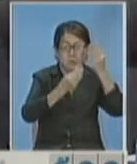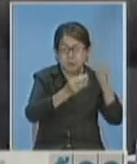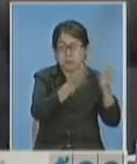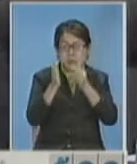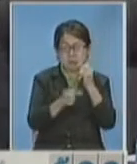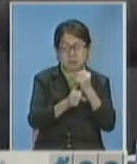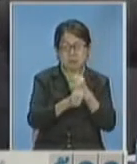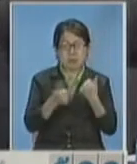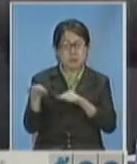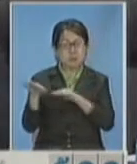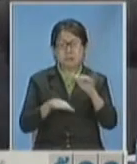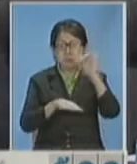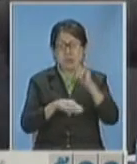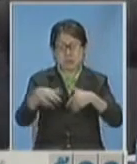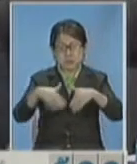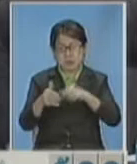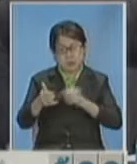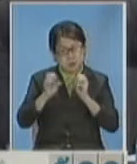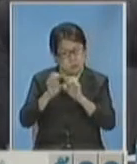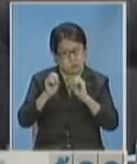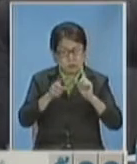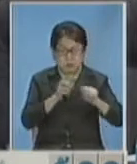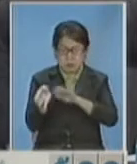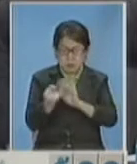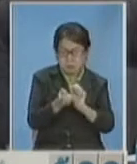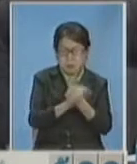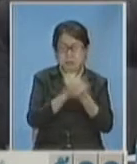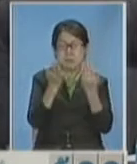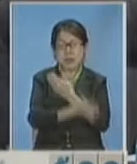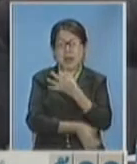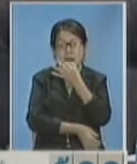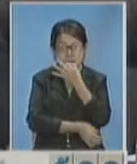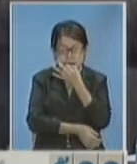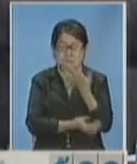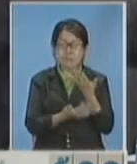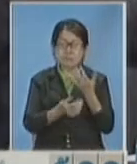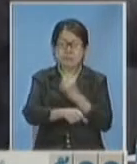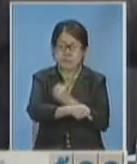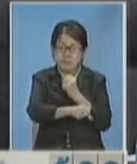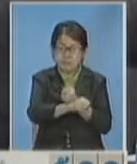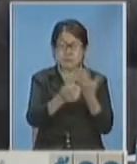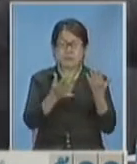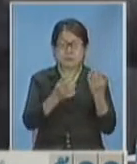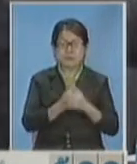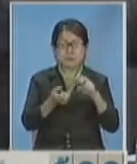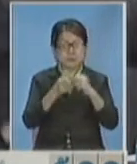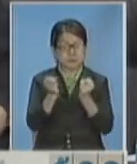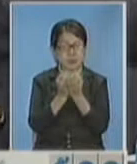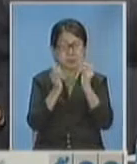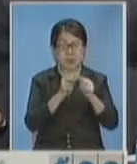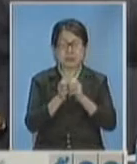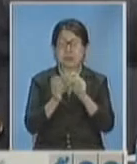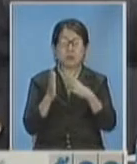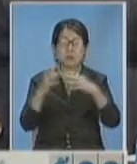คะยังไม่ได้เตรียมความพร้อมให้กับพี่น้องประชาชนว่าเราจะต้องเตรียมปรับเรื่องอาชีพการใช้แรงงานหรือว่ามีผลกระทบอย่างไรอัน